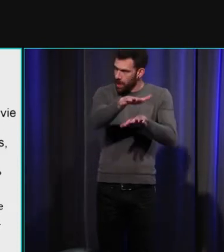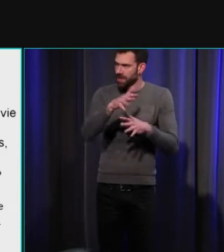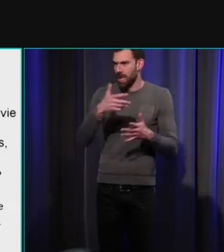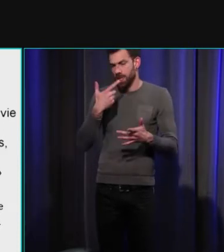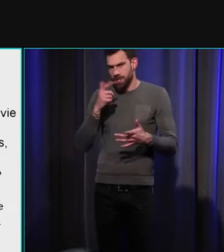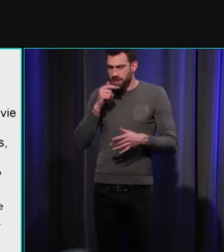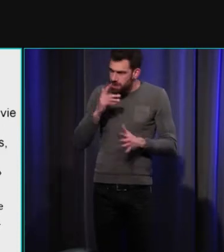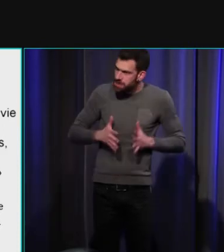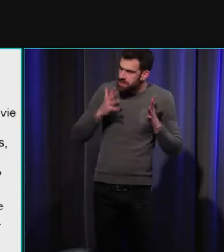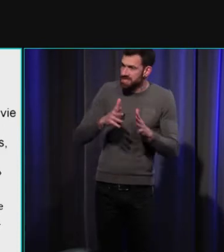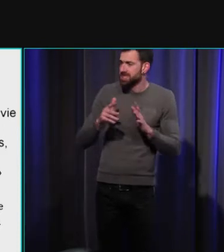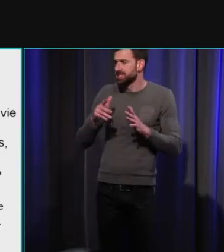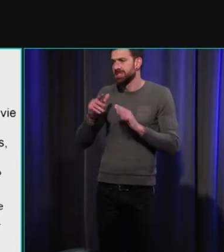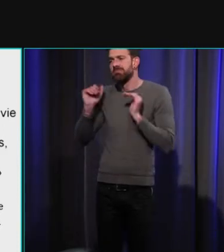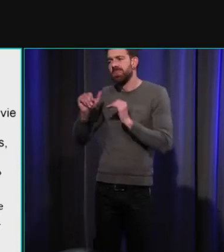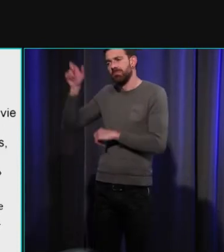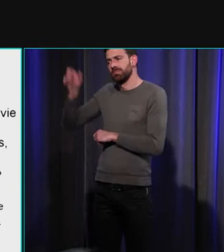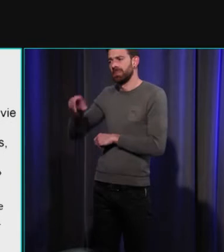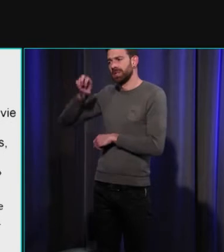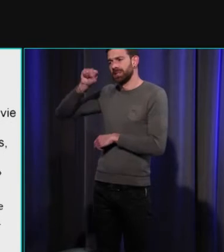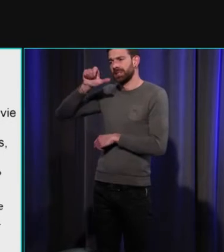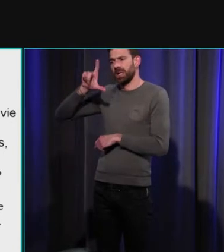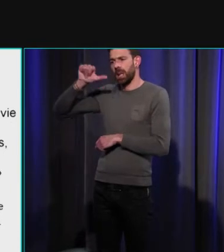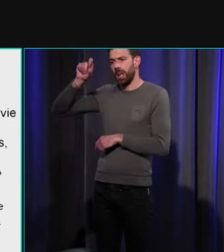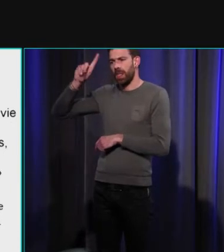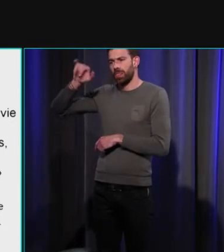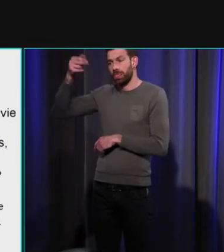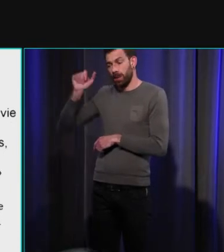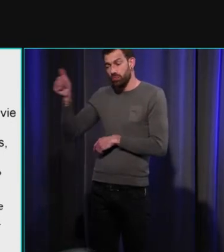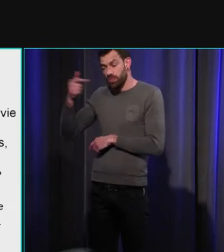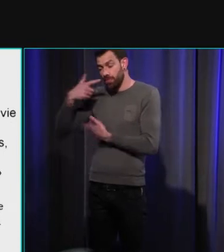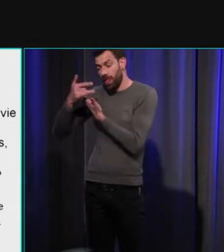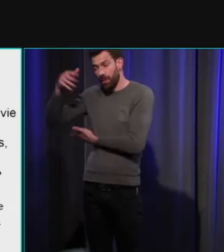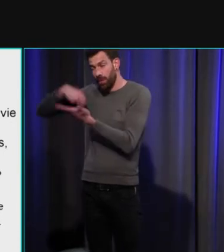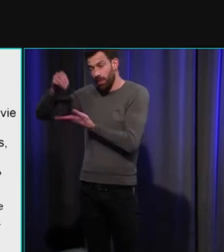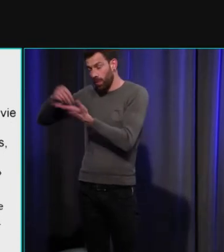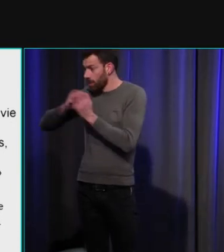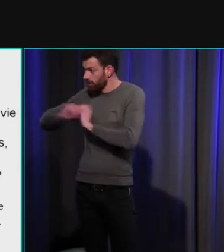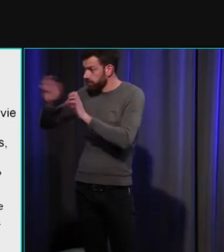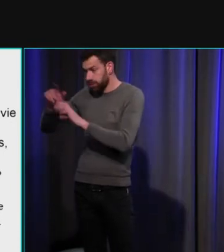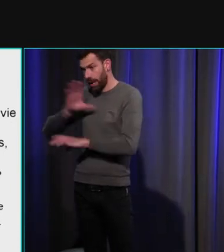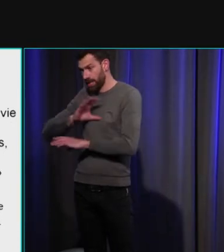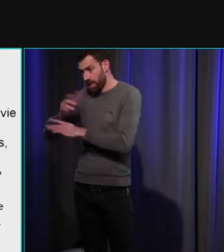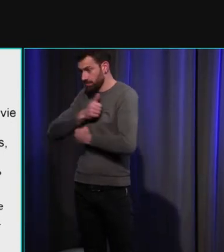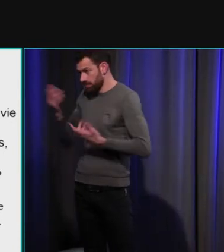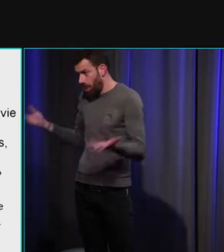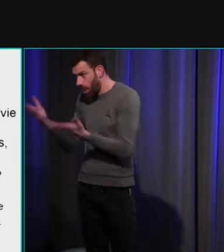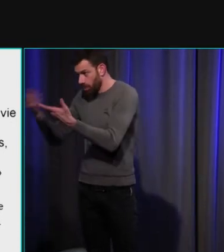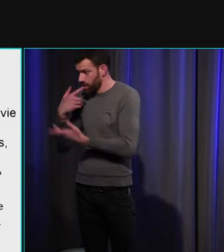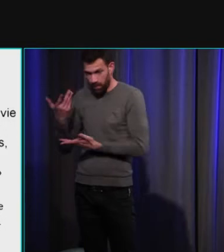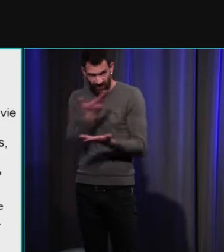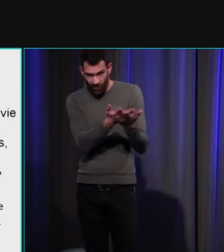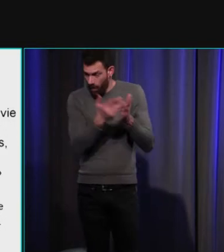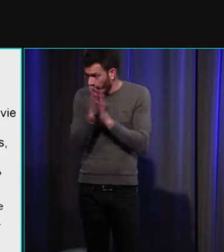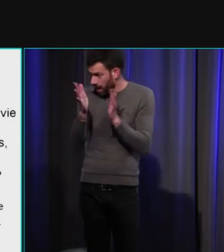même saladin a écrit une lettre pour essayer de galvaniser ses troupes en donnant les chrétiens comme exemple ces gens qui admettent des sacrifices